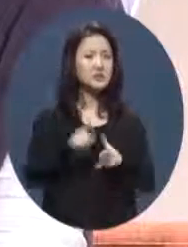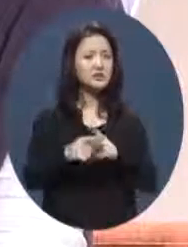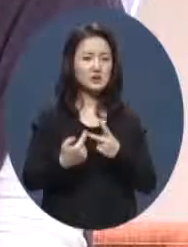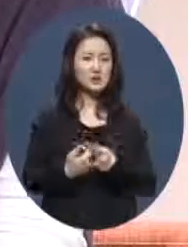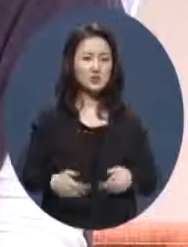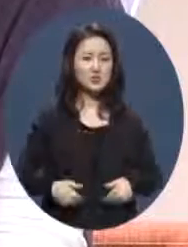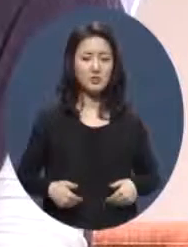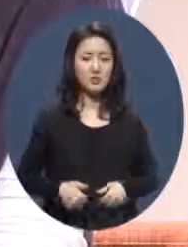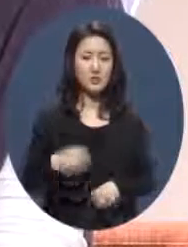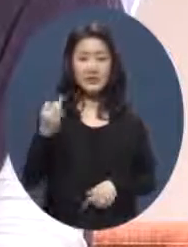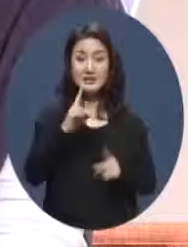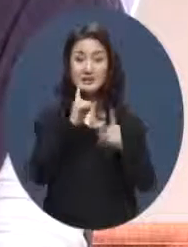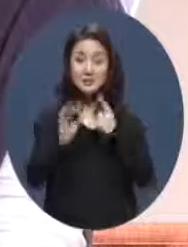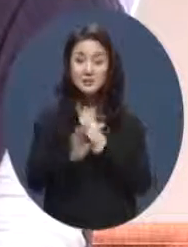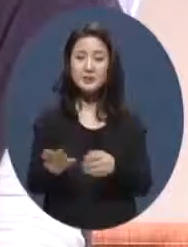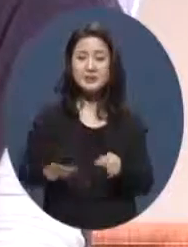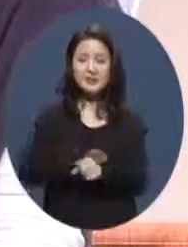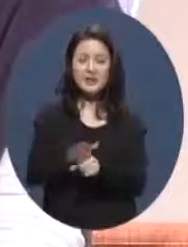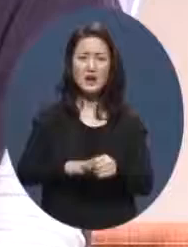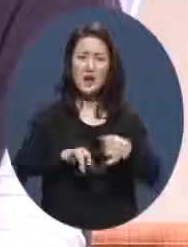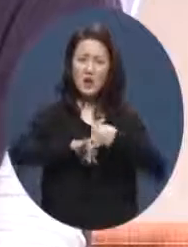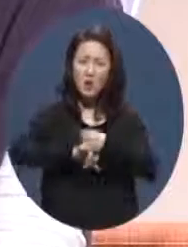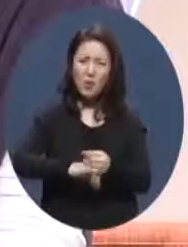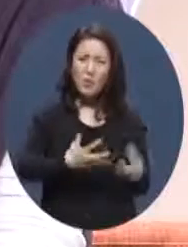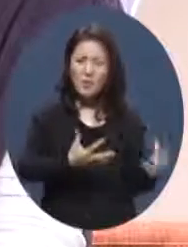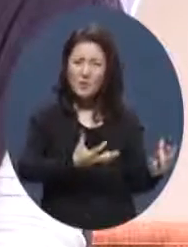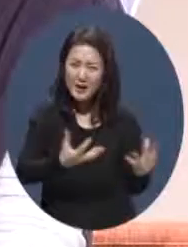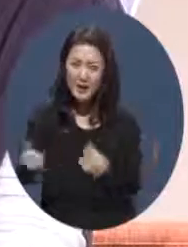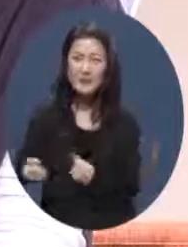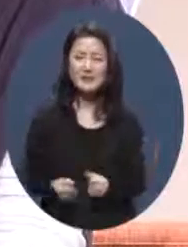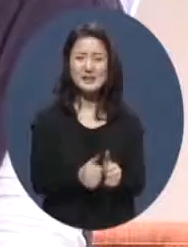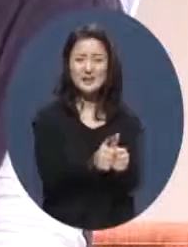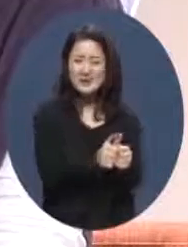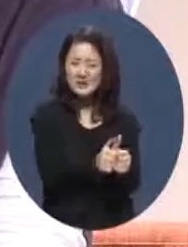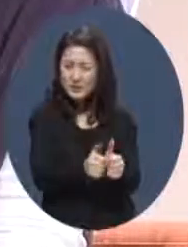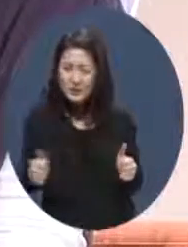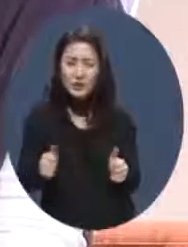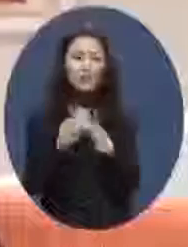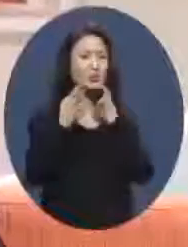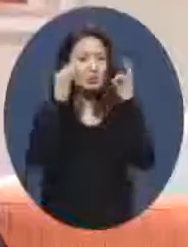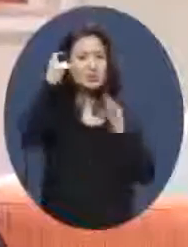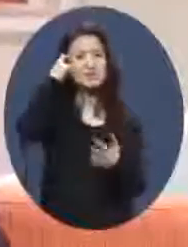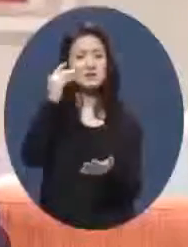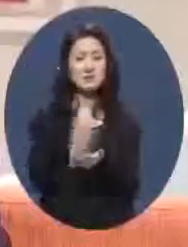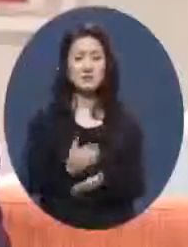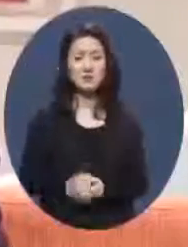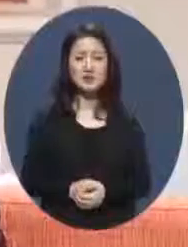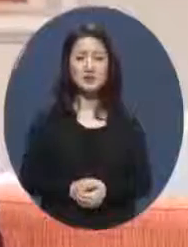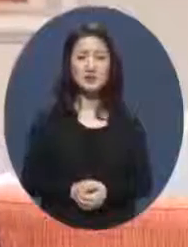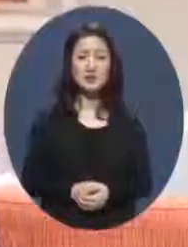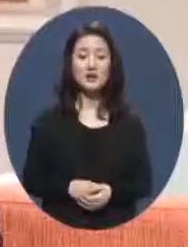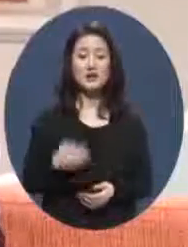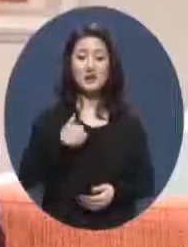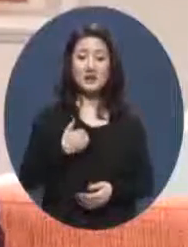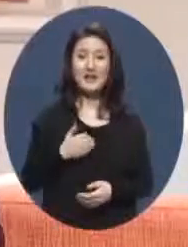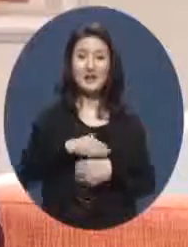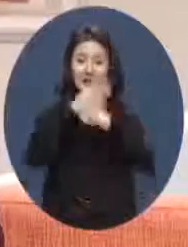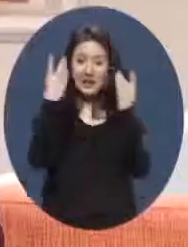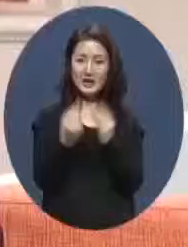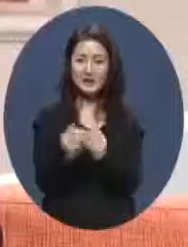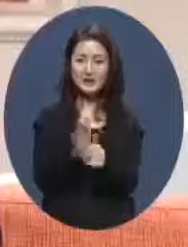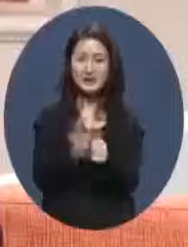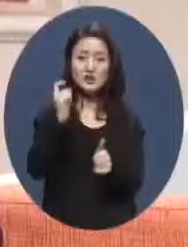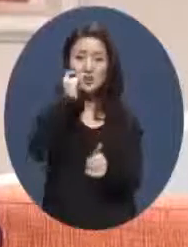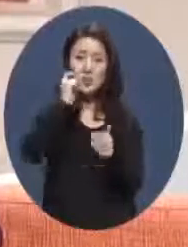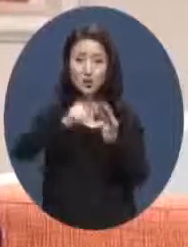많이 줄 필요는 없습니다. 그 줄 수 있는 한에서 주되 나머지 부분은 이 자매들끼리 서로 도와주도록 하시면 되고요.